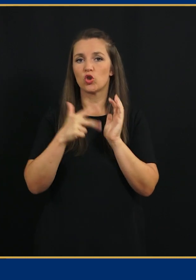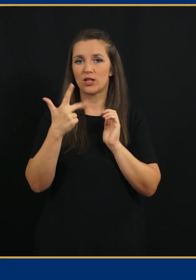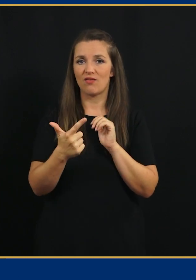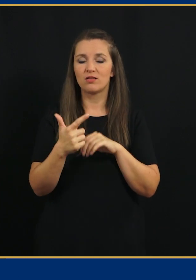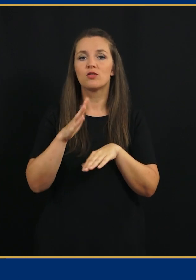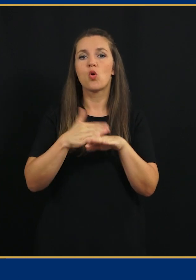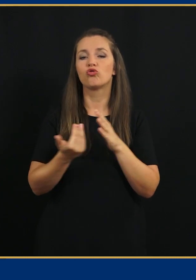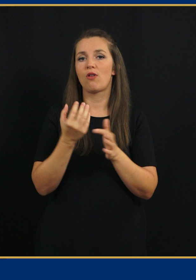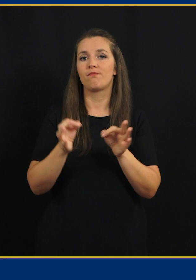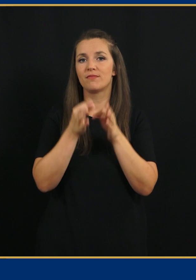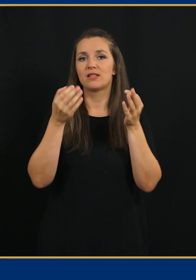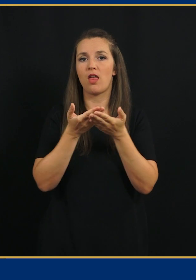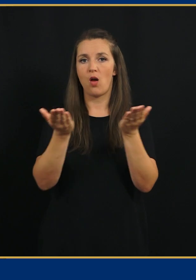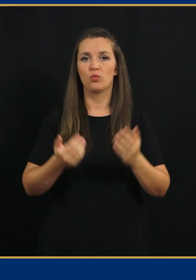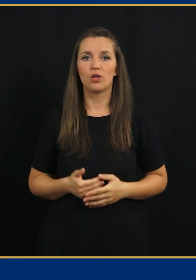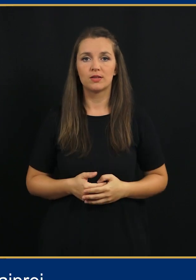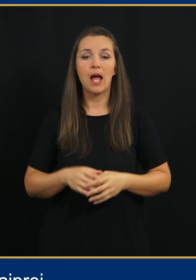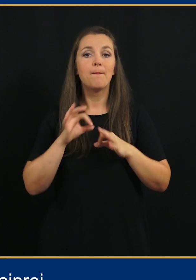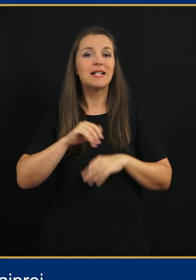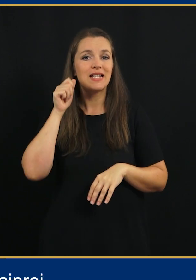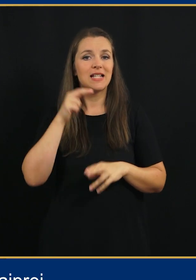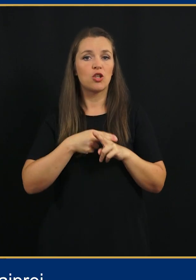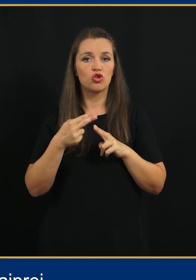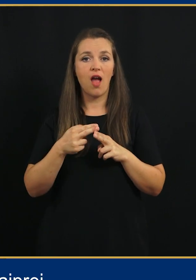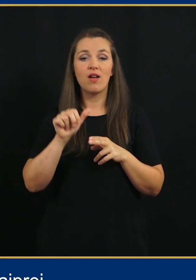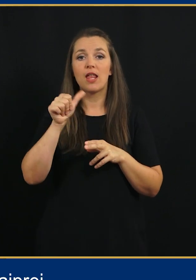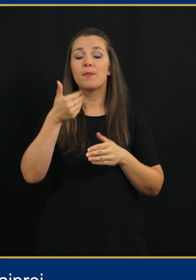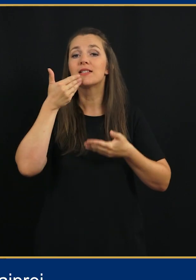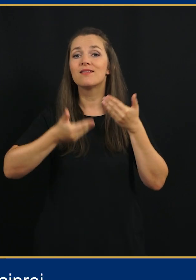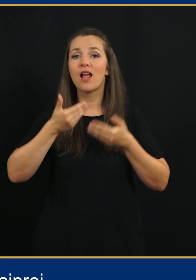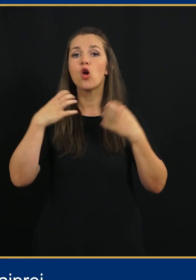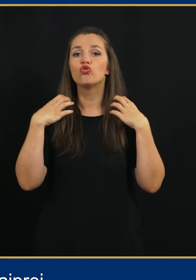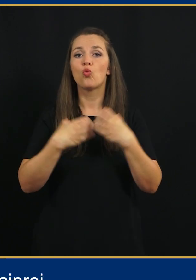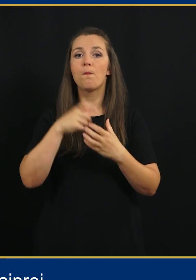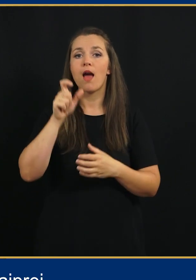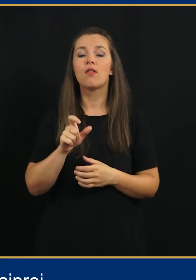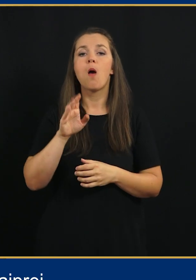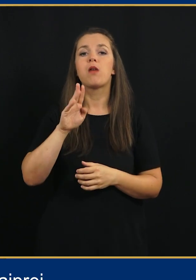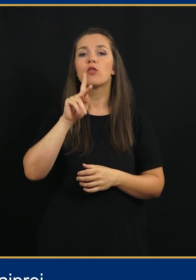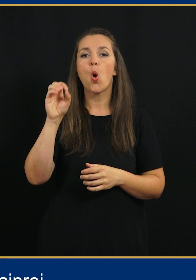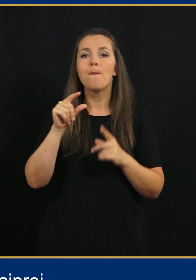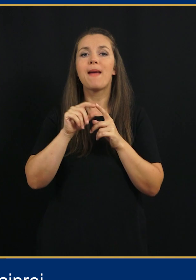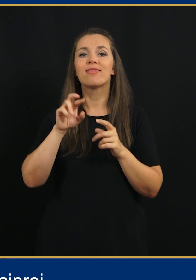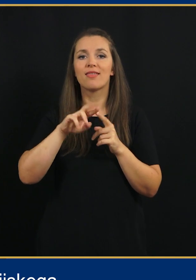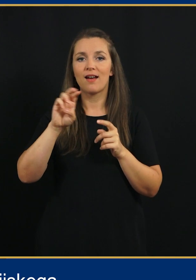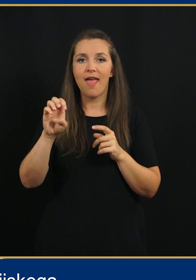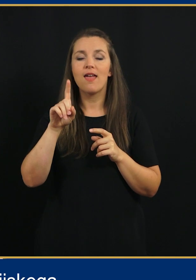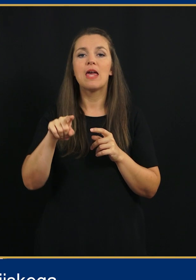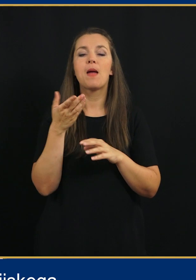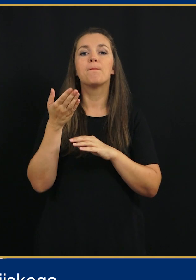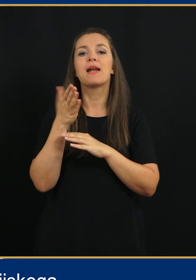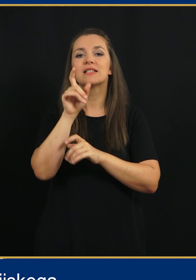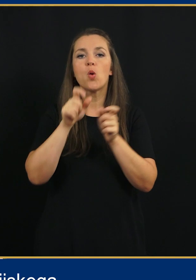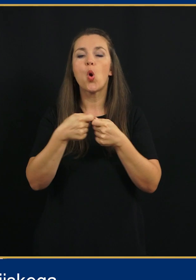28.7.2023, sporočila za javnost. Predsednica države se je najprej sestala z županom Brankom Petretom ter